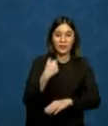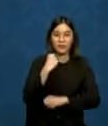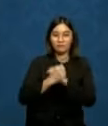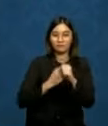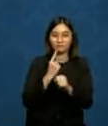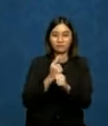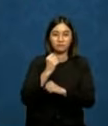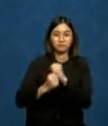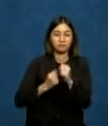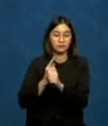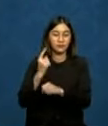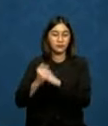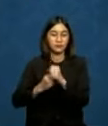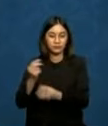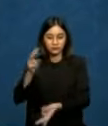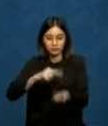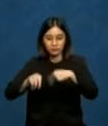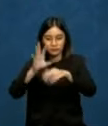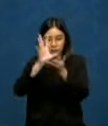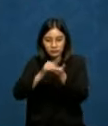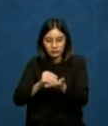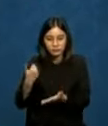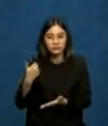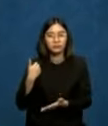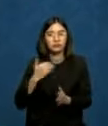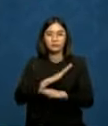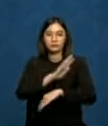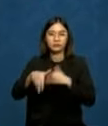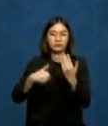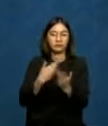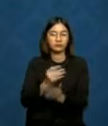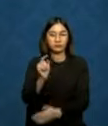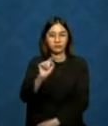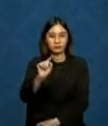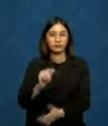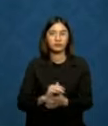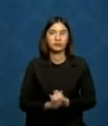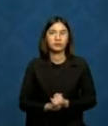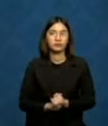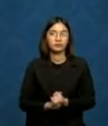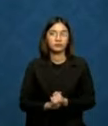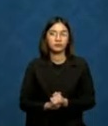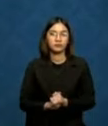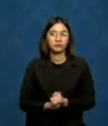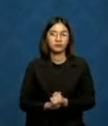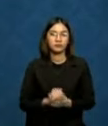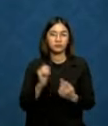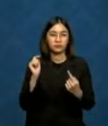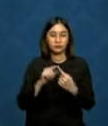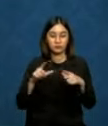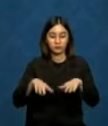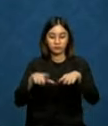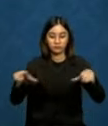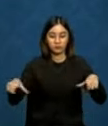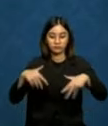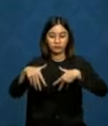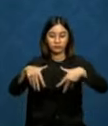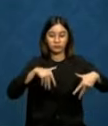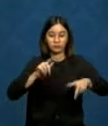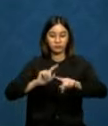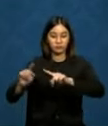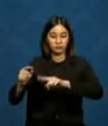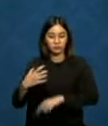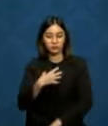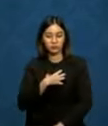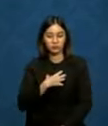แต่ละปีเราก็จะมีการสำรวจความต้องการของคนในพื้นที่ทั้งหมดนะครับว่าเอ่อในพื้นที่เนี่ยในแต่ละพื้นที่เนี่ยมี